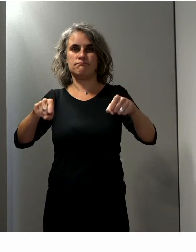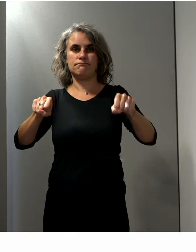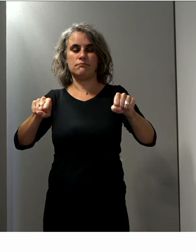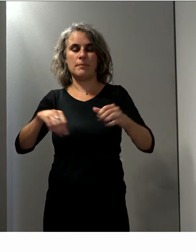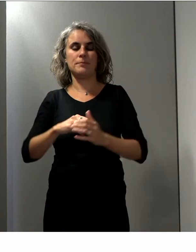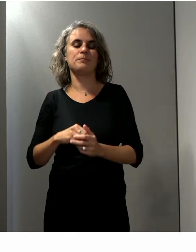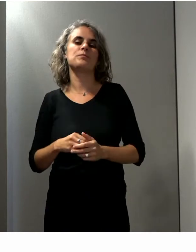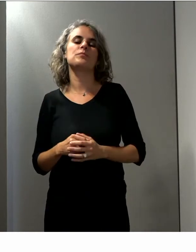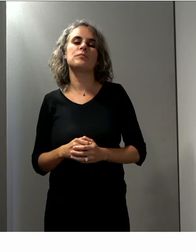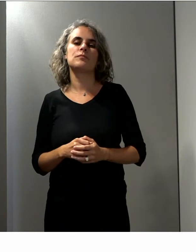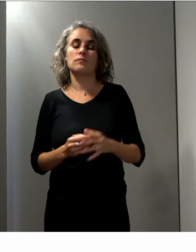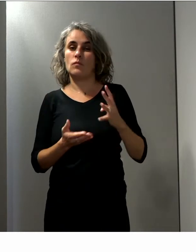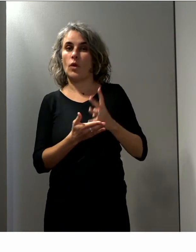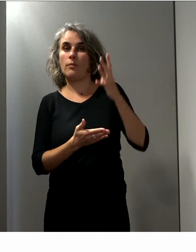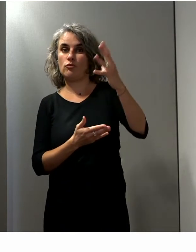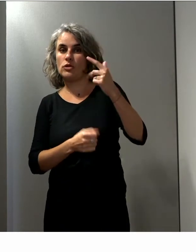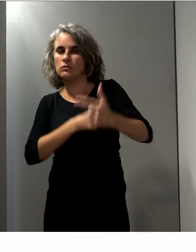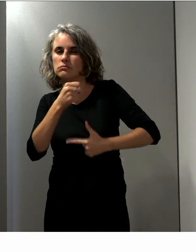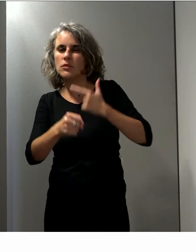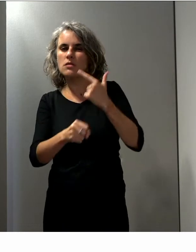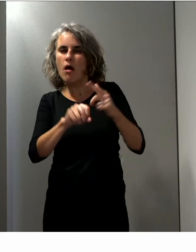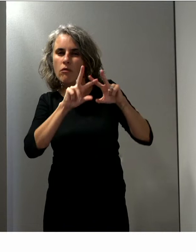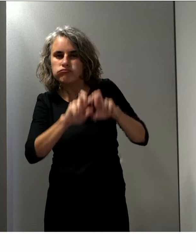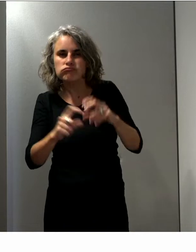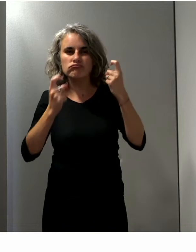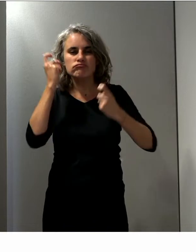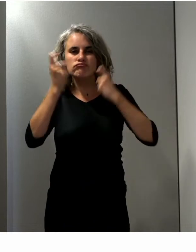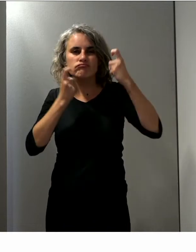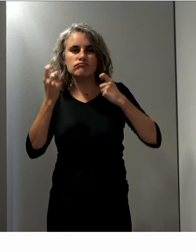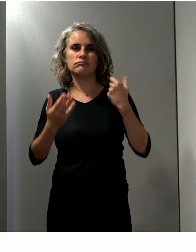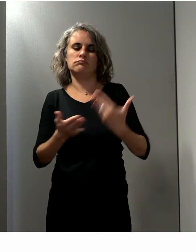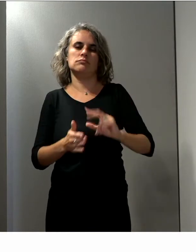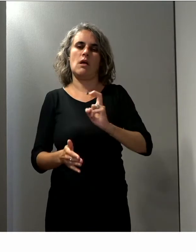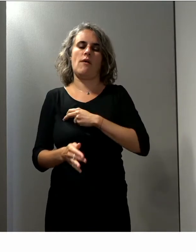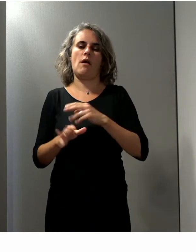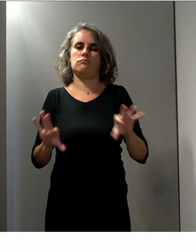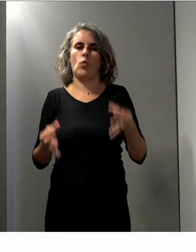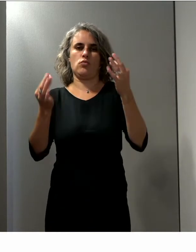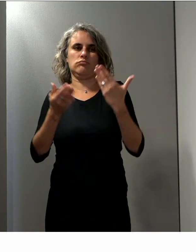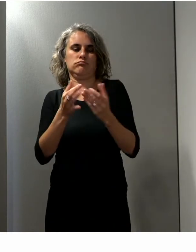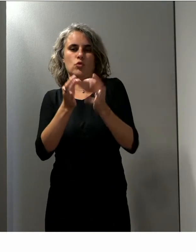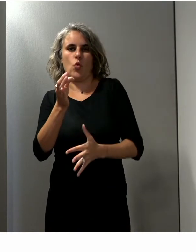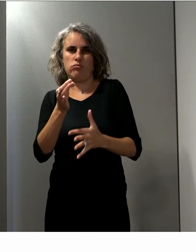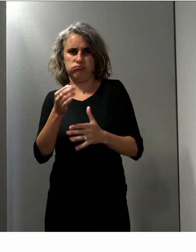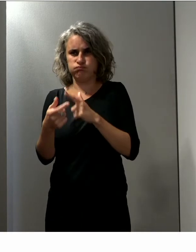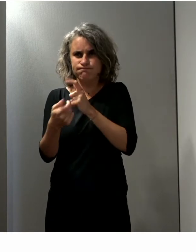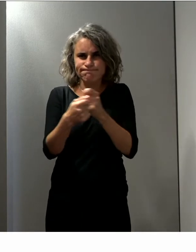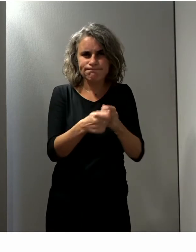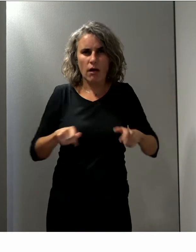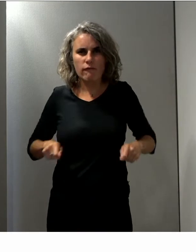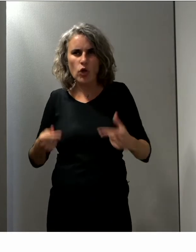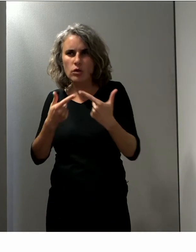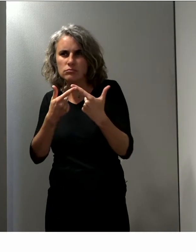projet qui a nécessité 2 ans de R&D pour avoir le produit qu'on a aujourd'hui, qui s'adapte à un maximum de fauteuils et de